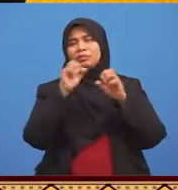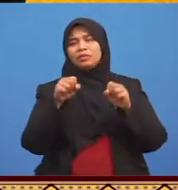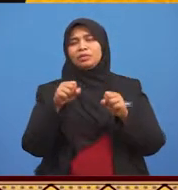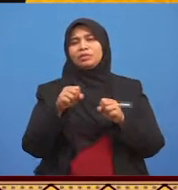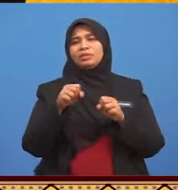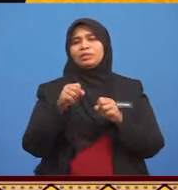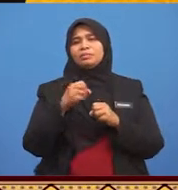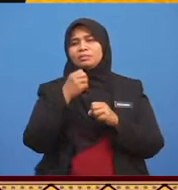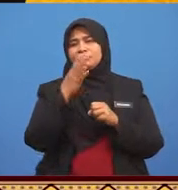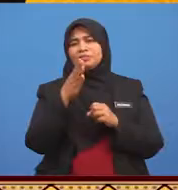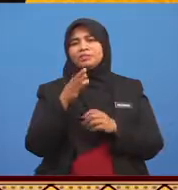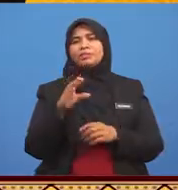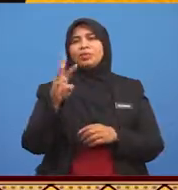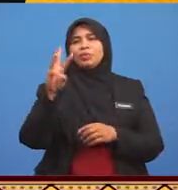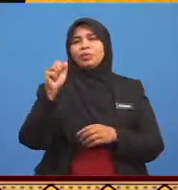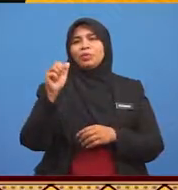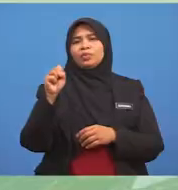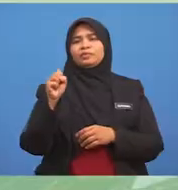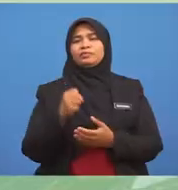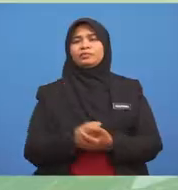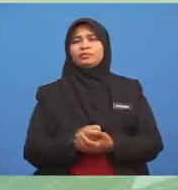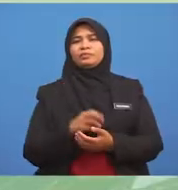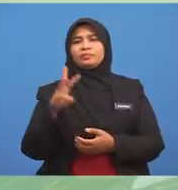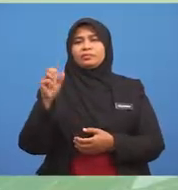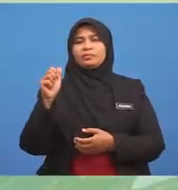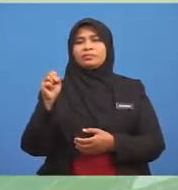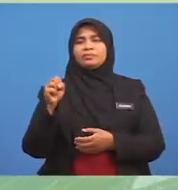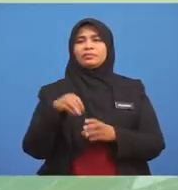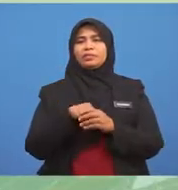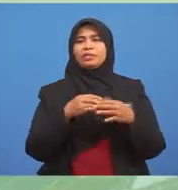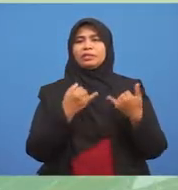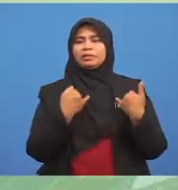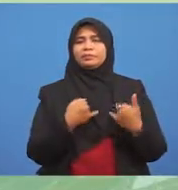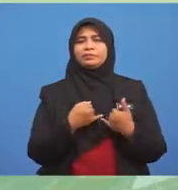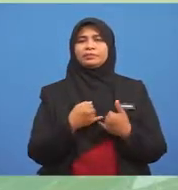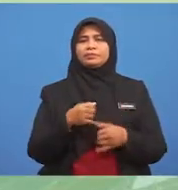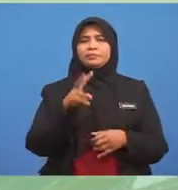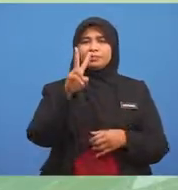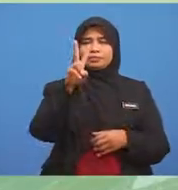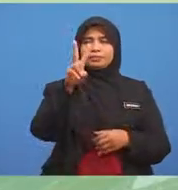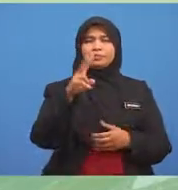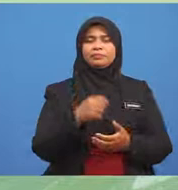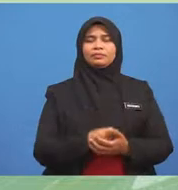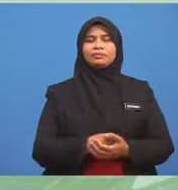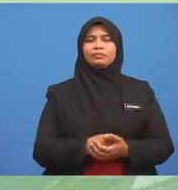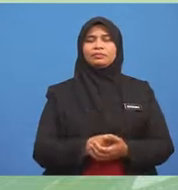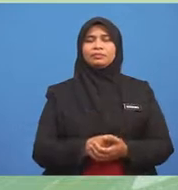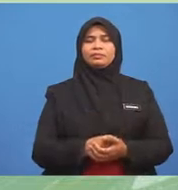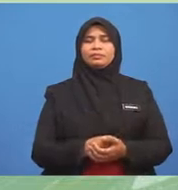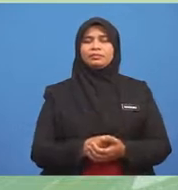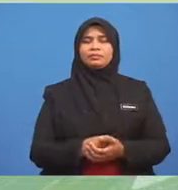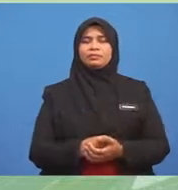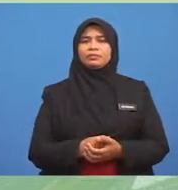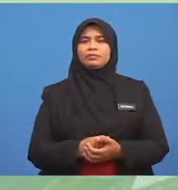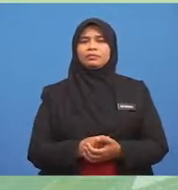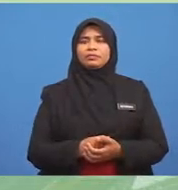lagi ke dalam hati kita. Mari kita lihat pula situasi kedua bagi syak dalam